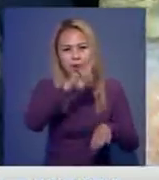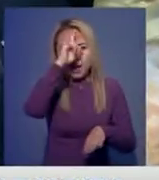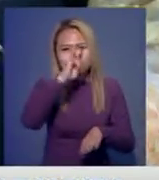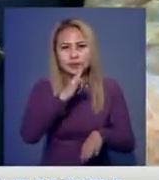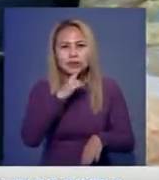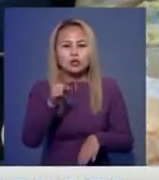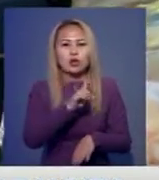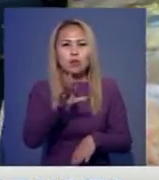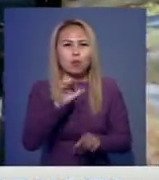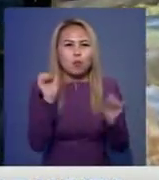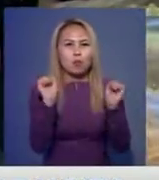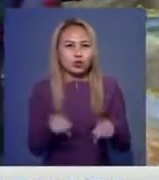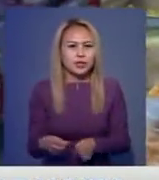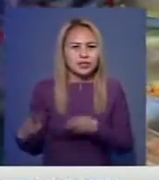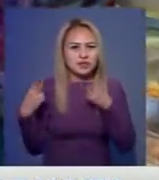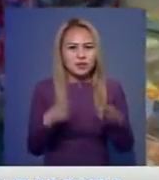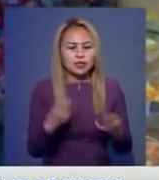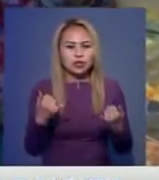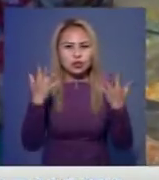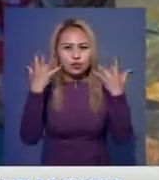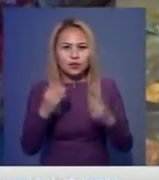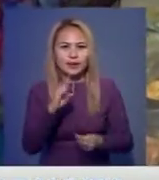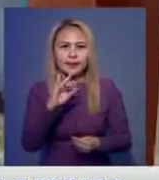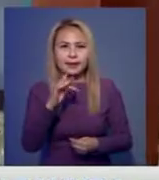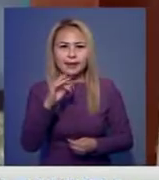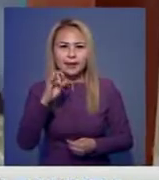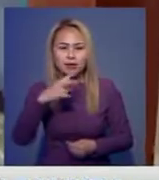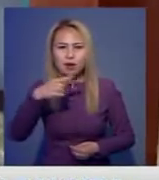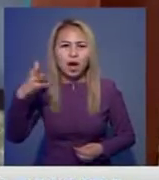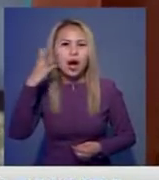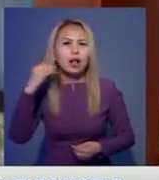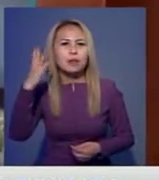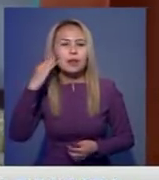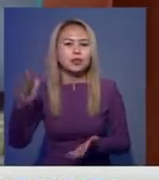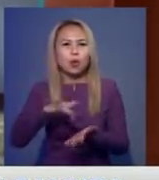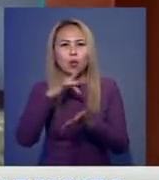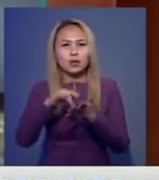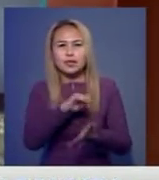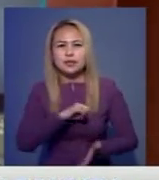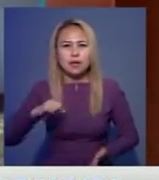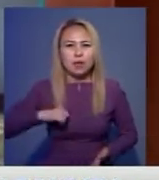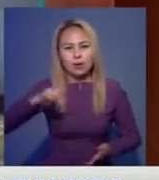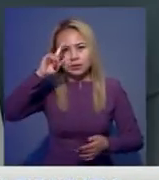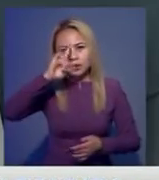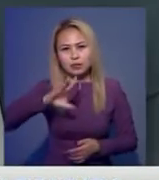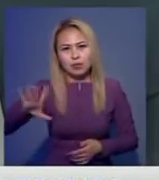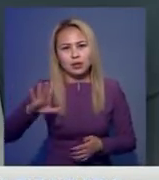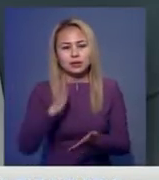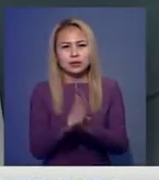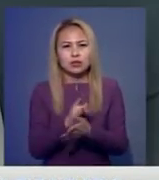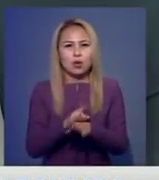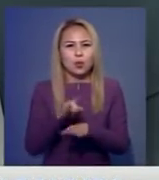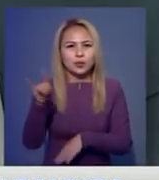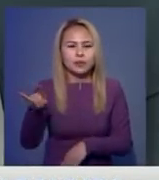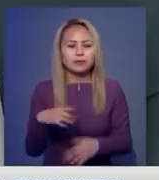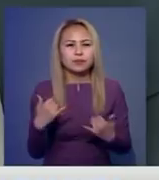үшін таптырмас мүмкіндік берді дейді. Бүгінде Тегеран Алматы әуе бағыты Иранда ең танымал рейске айналды. Бұл